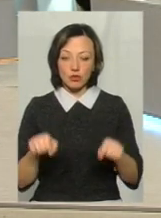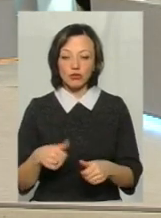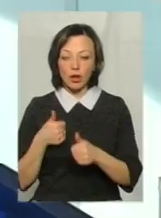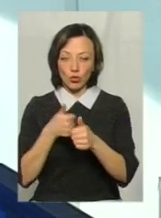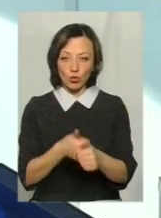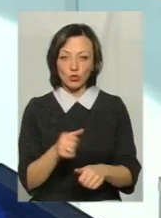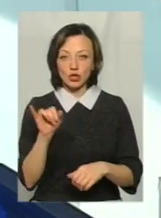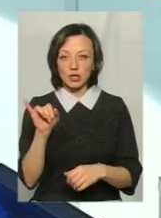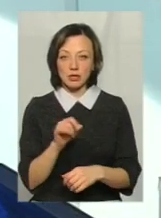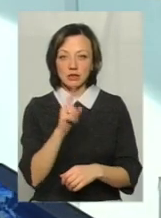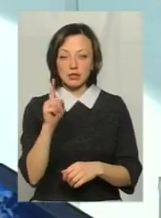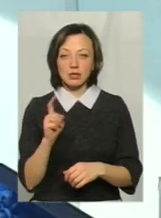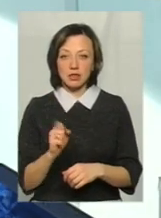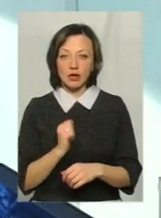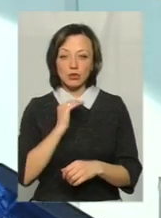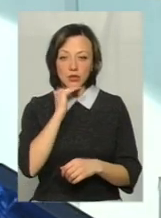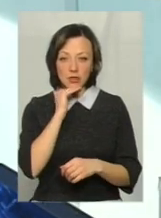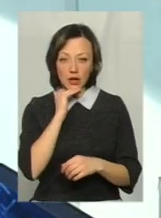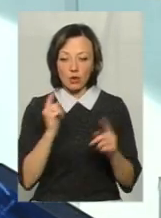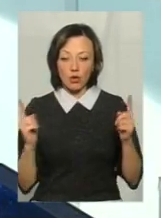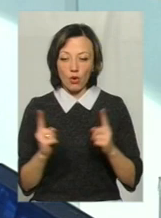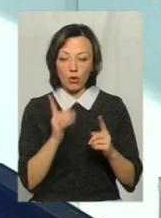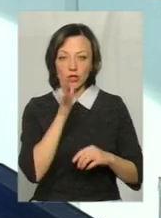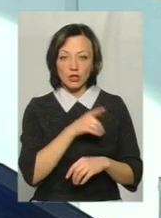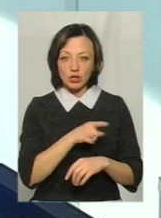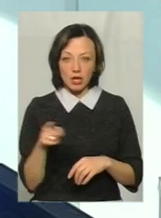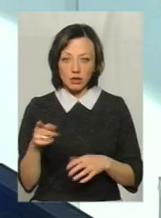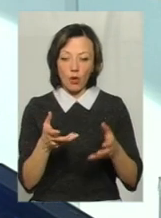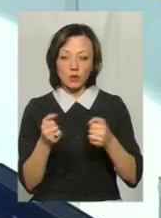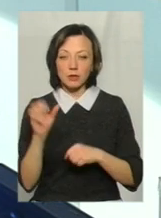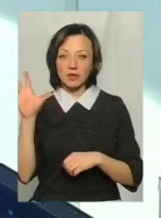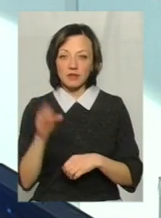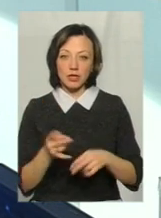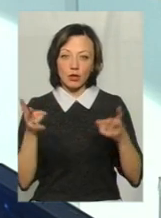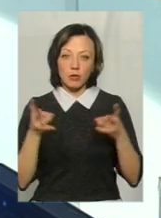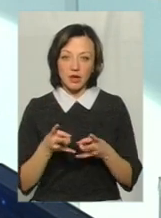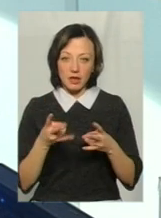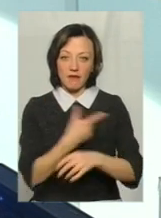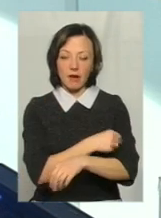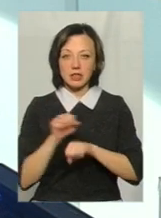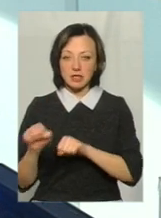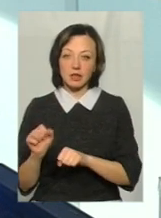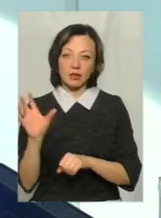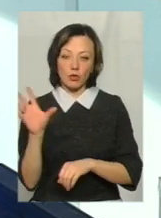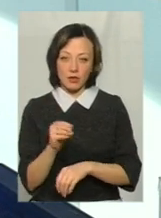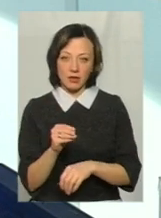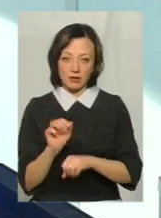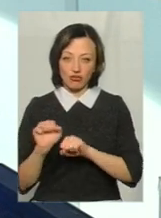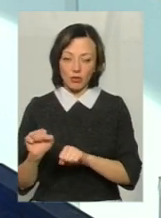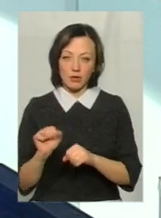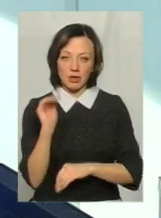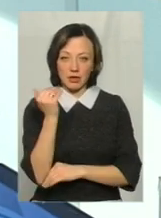надолужити і за достатньо короткий час отримати всі необхідні вакцини і всі необхідні щеплення, які